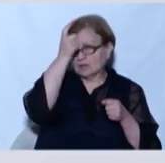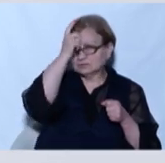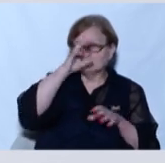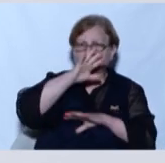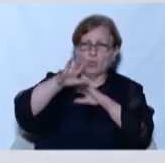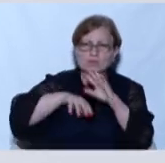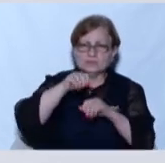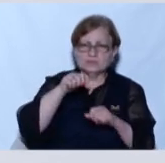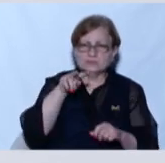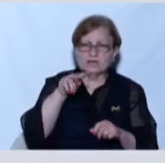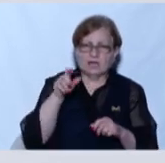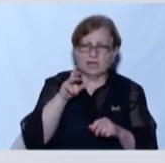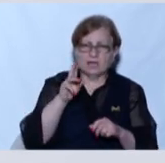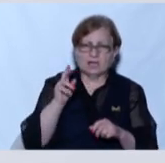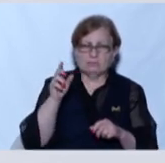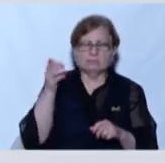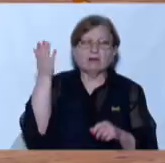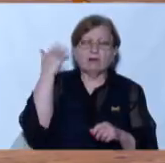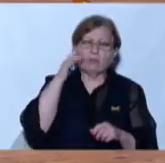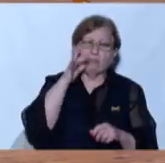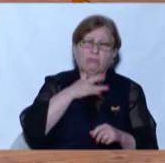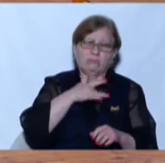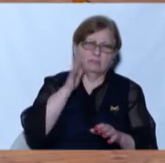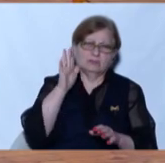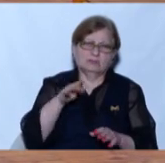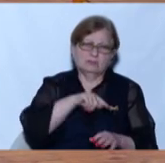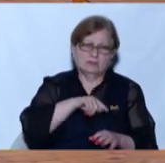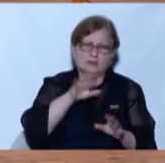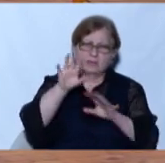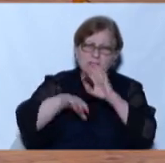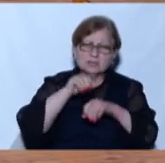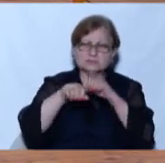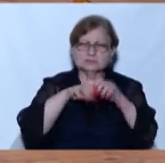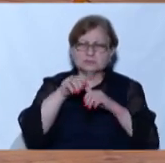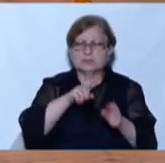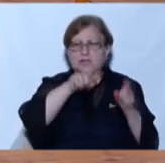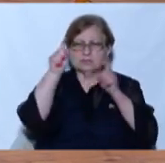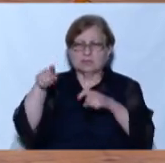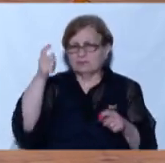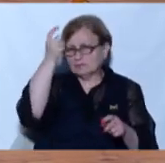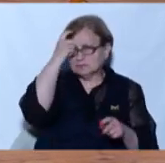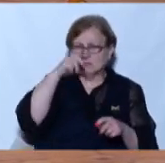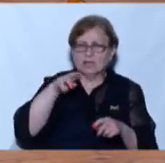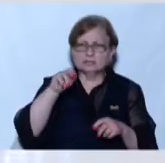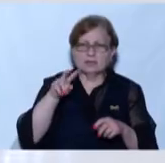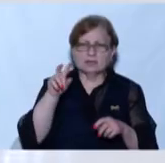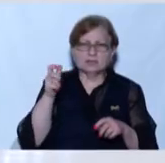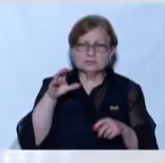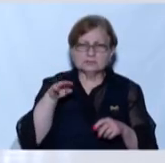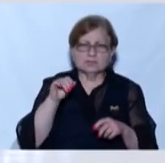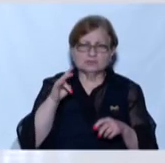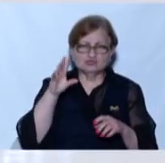იყო ჩვეულებრივი ამბავი მაშინდელ საქართველოში ტყვეთ წაიყვანეს გადაიყვანეს დაღესტანში და ამ დროისათვის როდესაც აი ეს